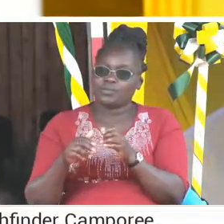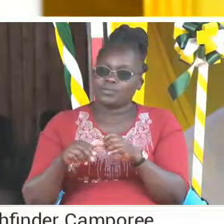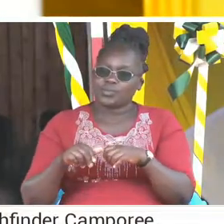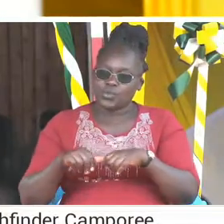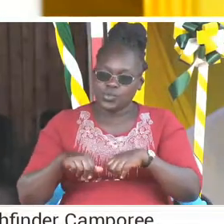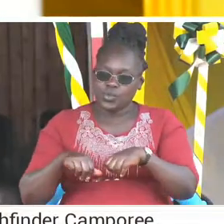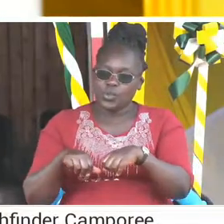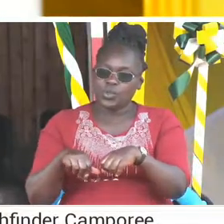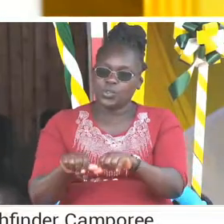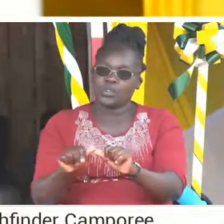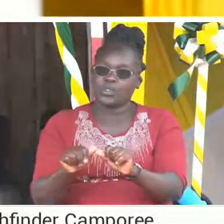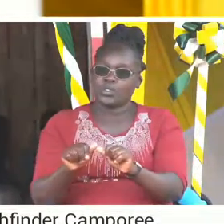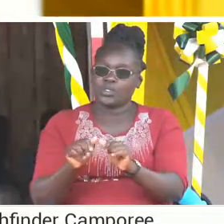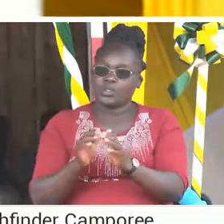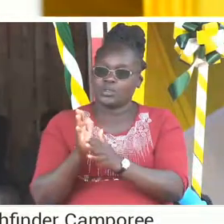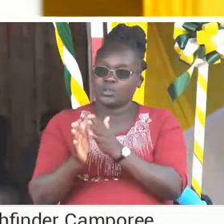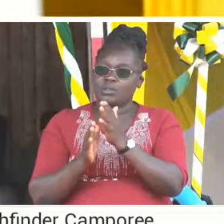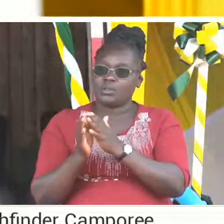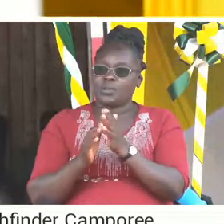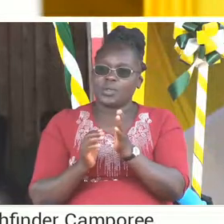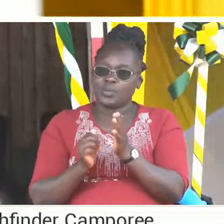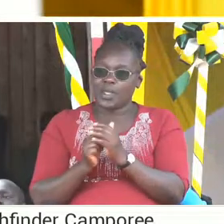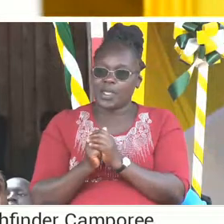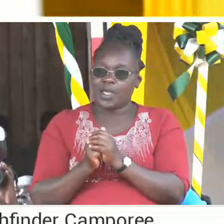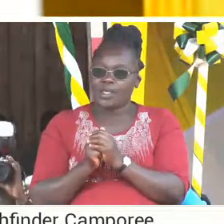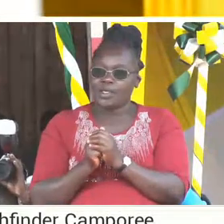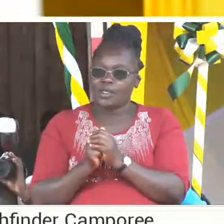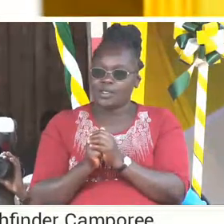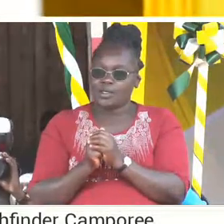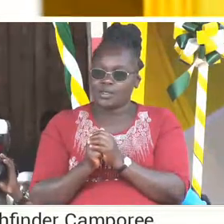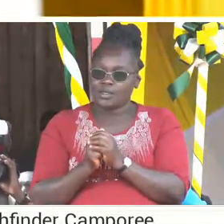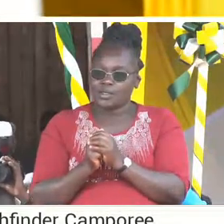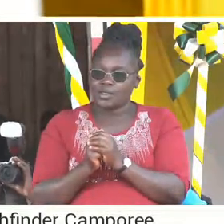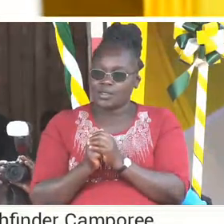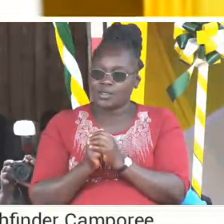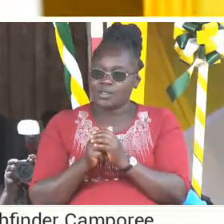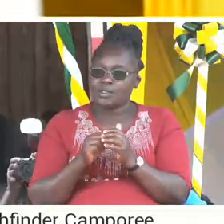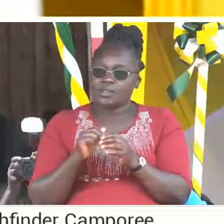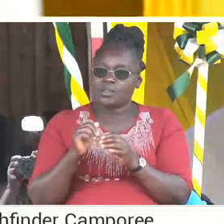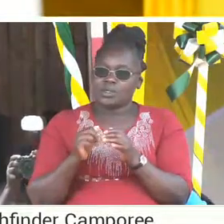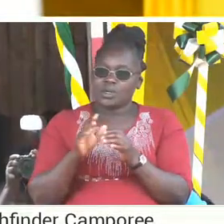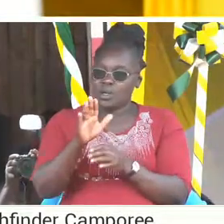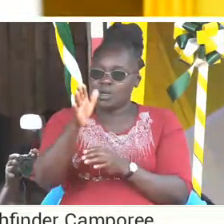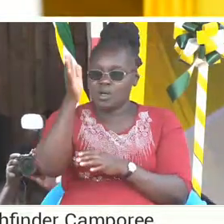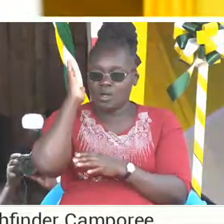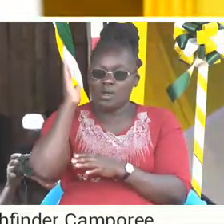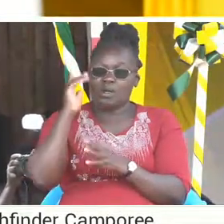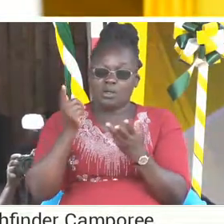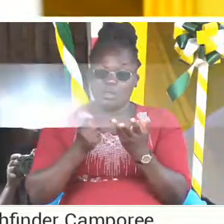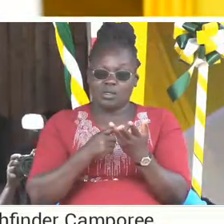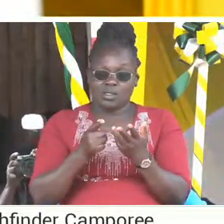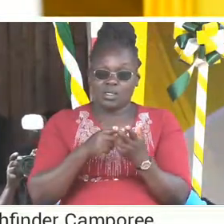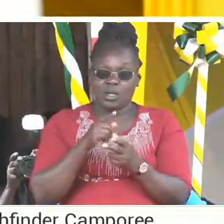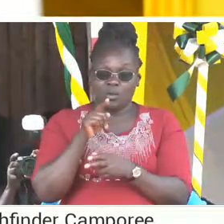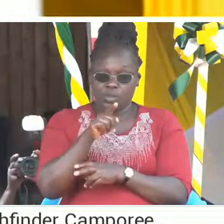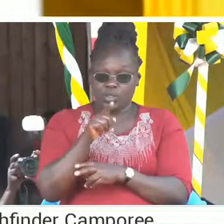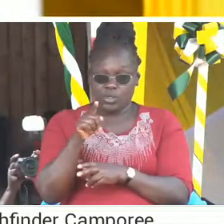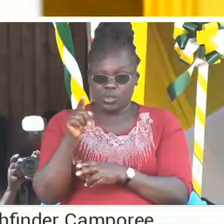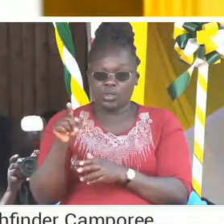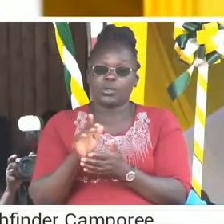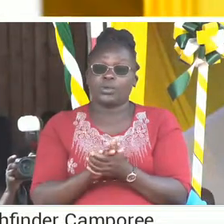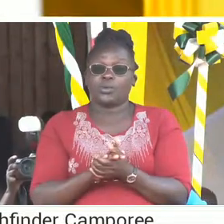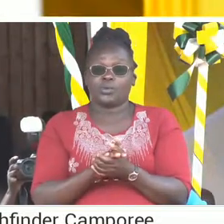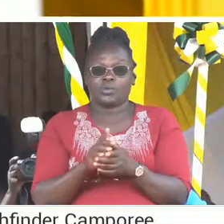you, the Lord is counting on me. To be able to stand, and our prayer is that we will all